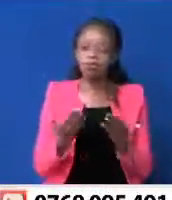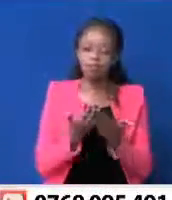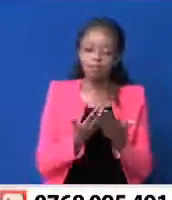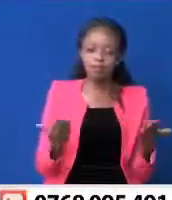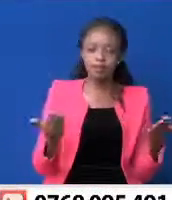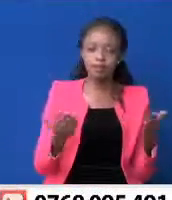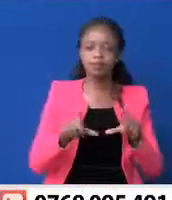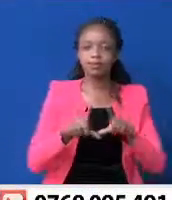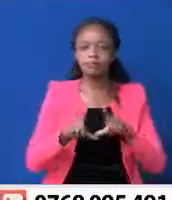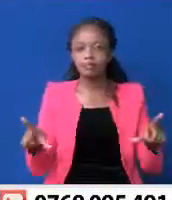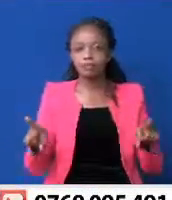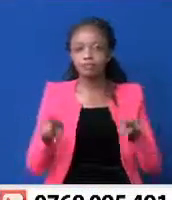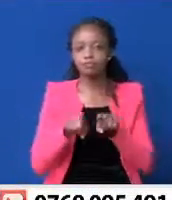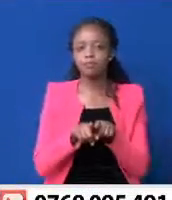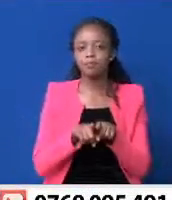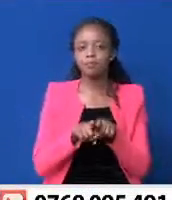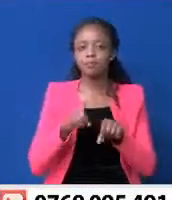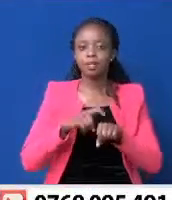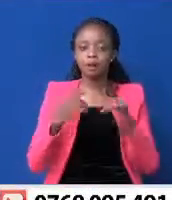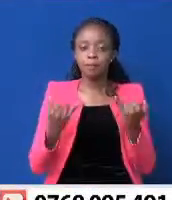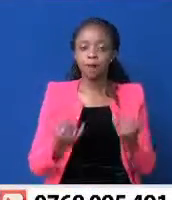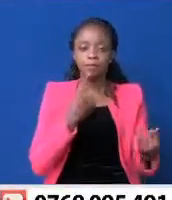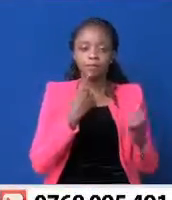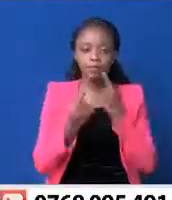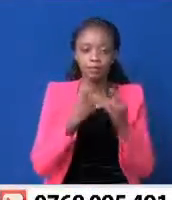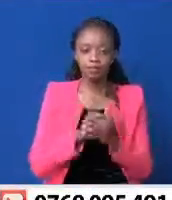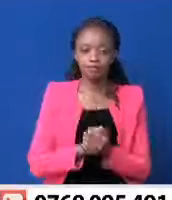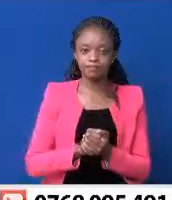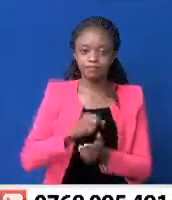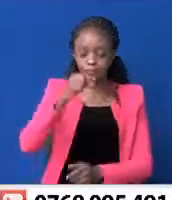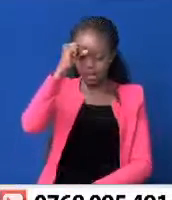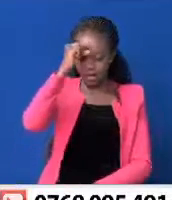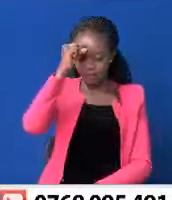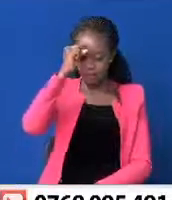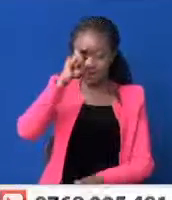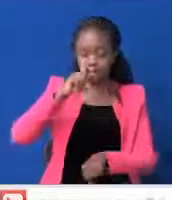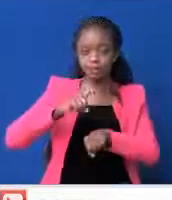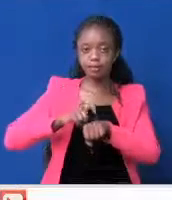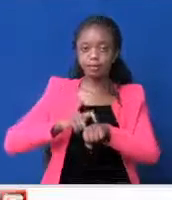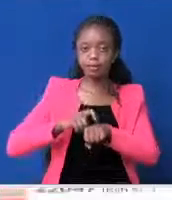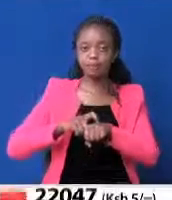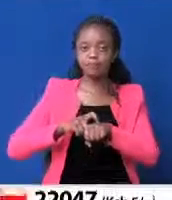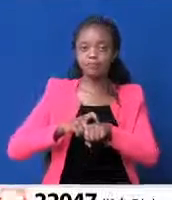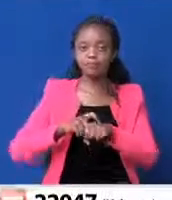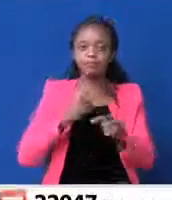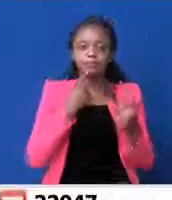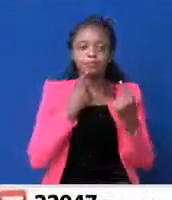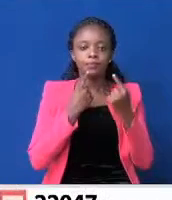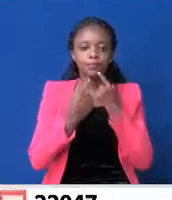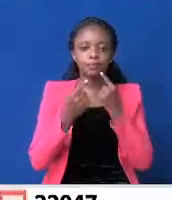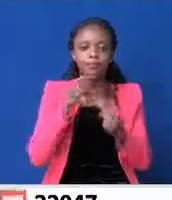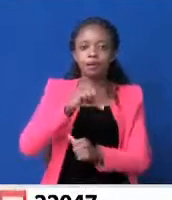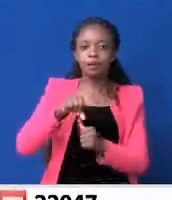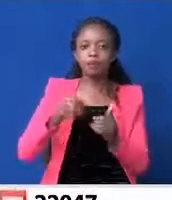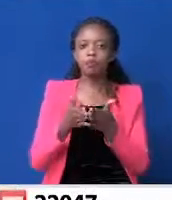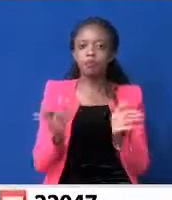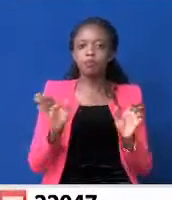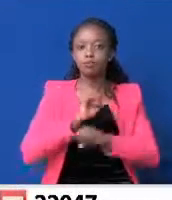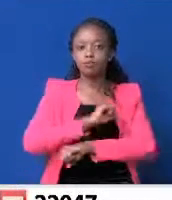Na hata saizi vile tunaongea, serikali wakati wako wanaongelea mambo na kufungua